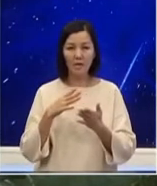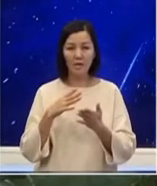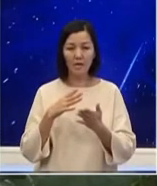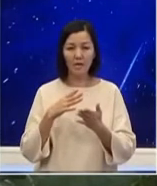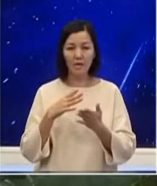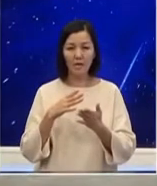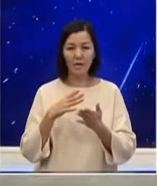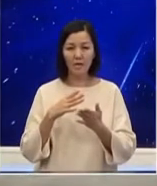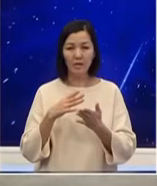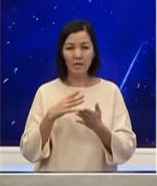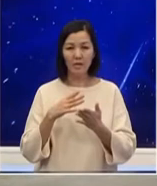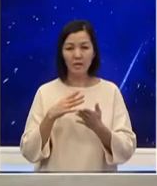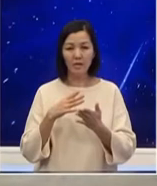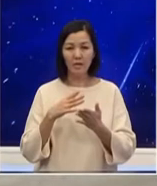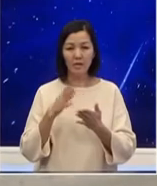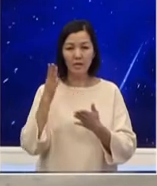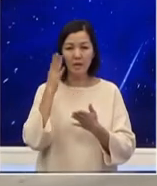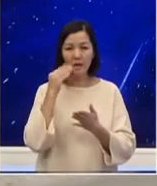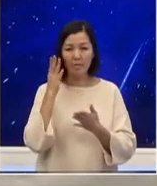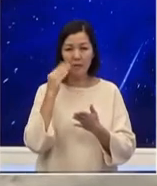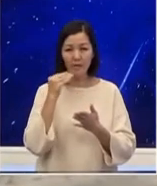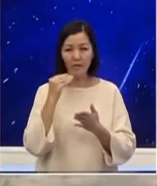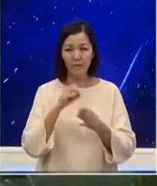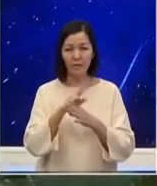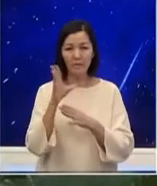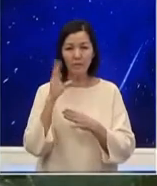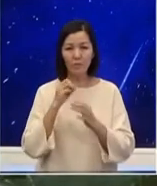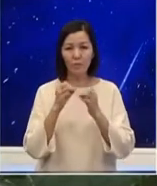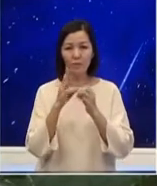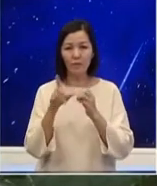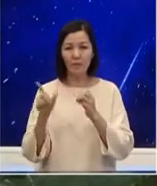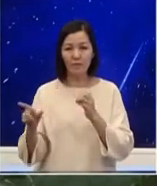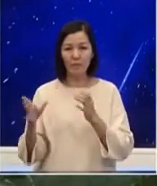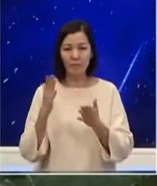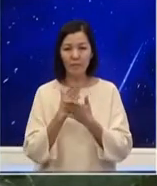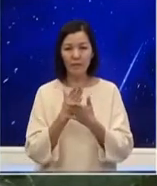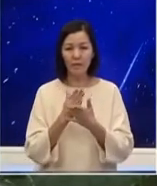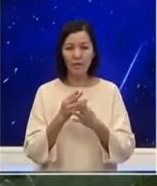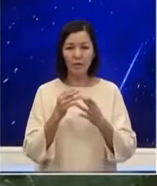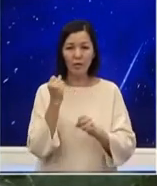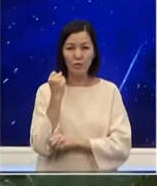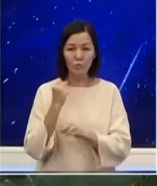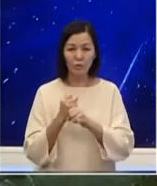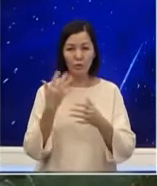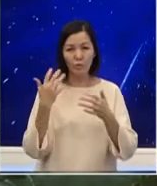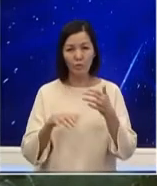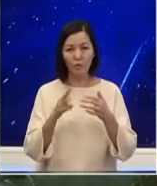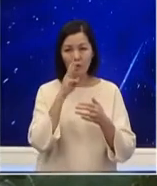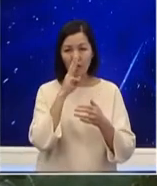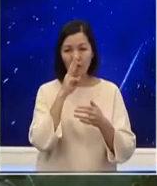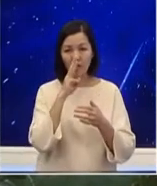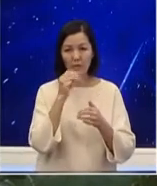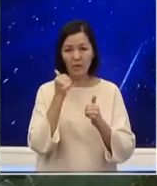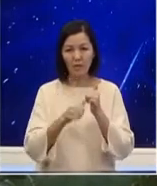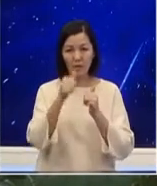аудандағы базар мен Алматыға тасиды. Бұл жерде 15 адам жұмыс атқарып келе жатыр. Жұмысшыларының орташа жалақысы